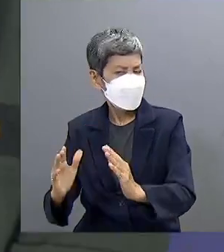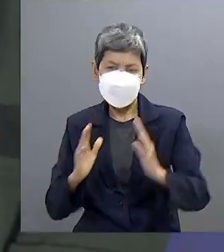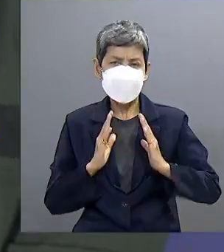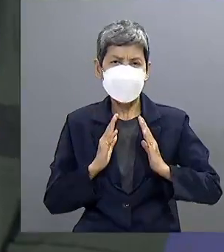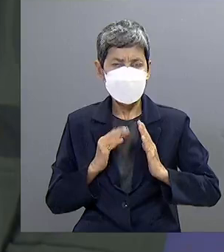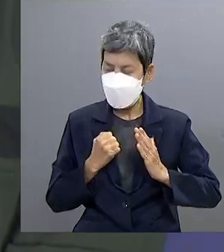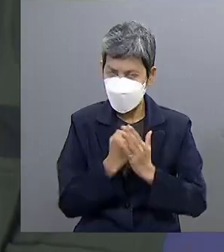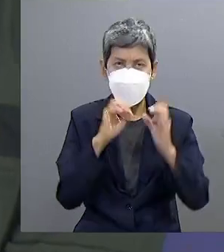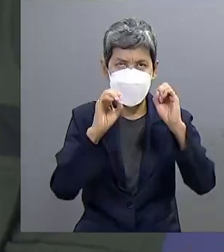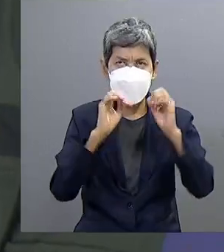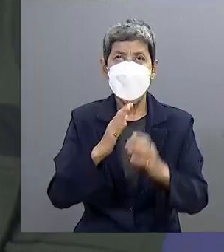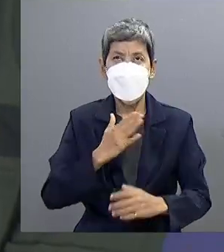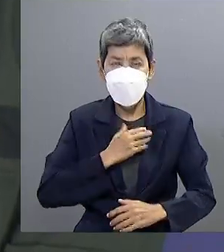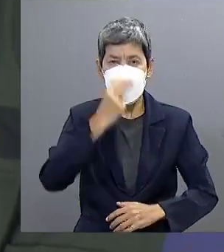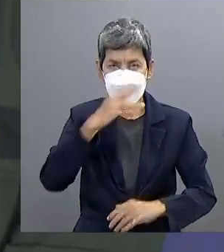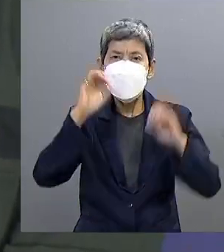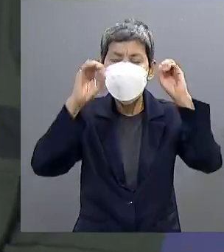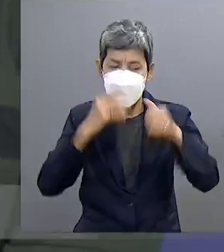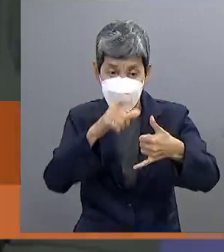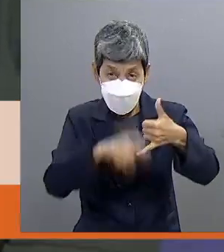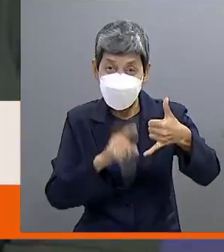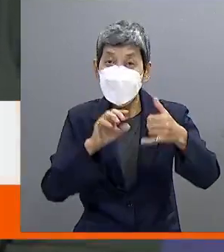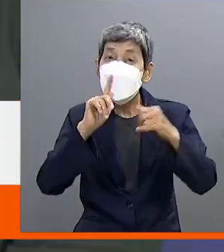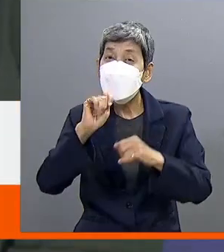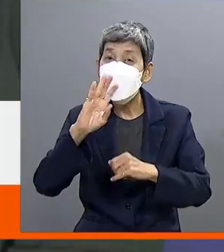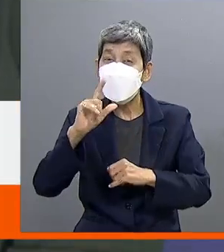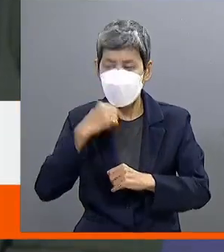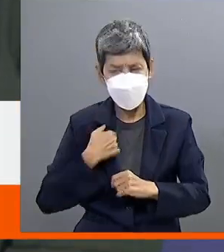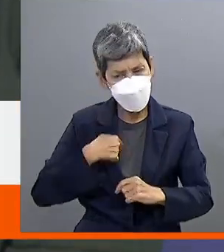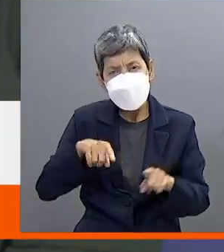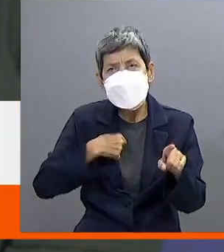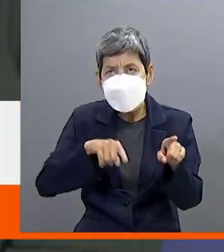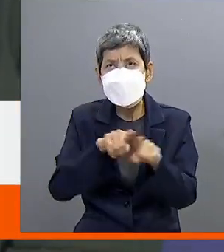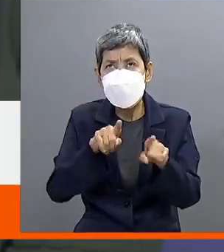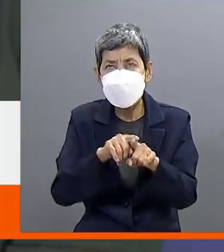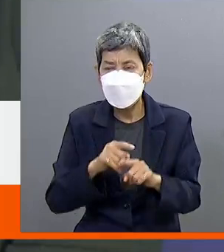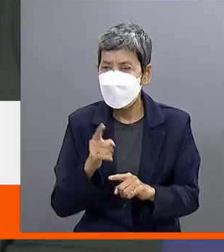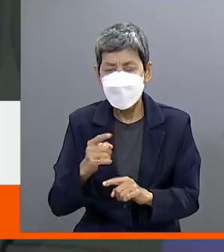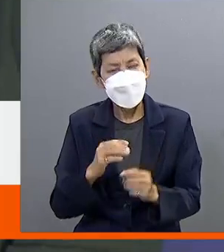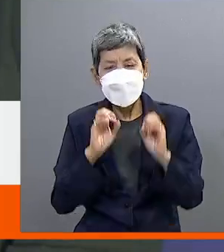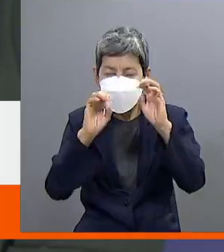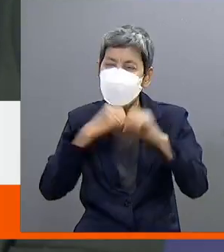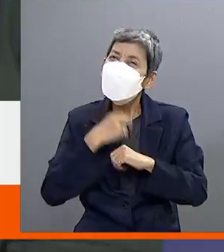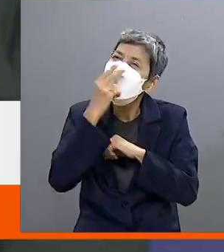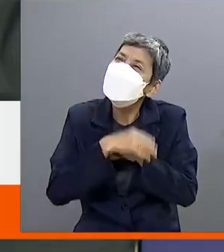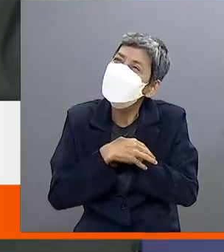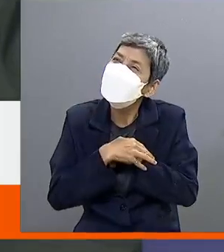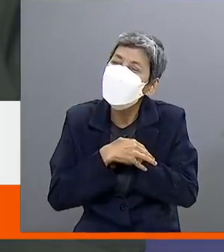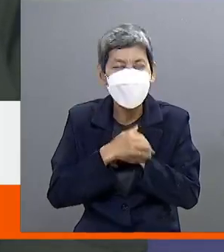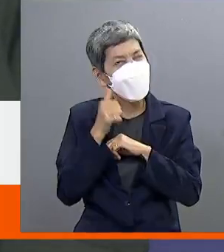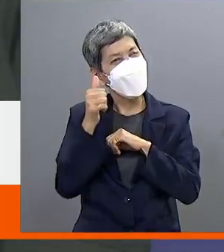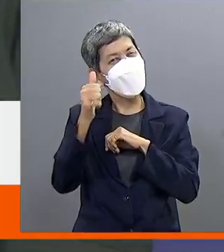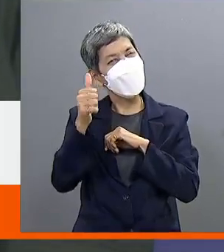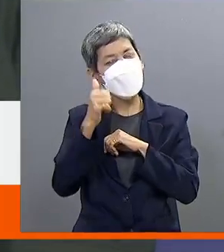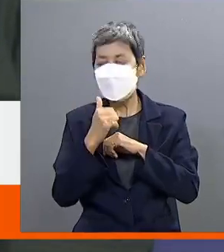เราเคยเห็นครูคนหนึ่งที่เป็นครูตชด.เหมือนกับเราเขาสอนหนังสือแล้วเหมือนเขาเป็นไอดอลของเรา